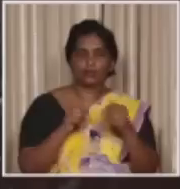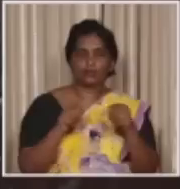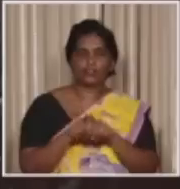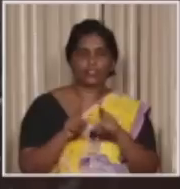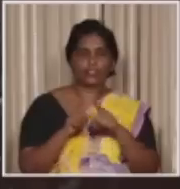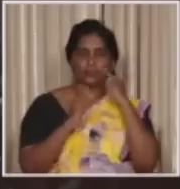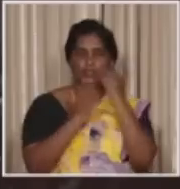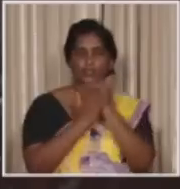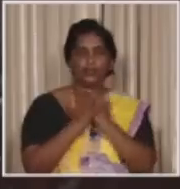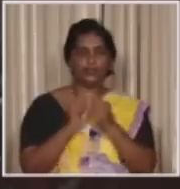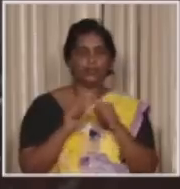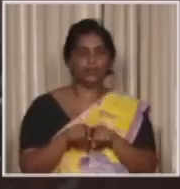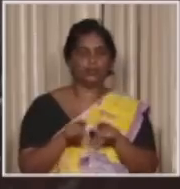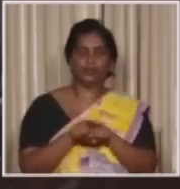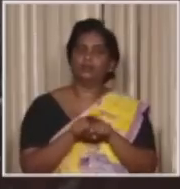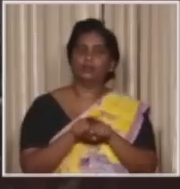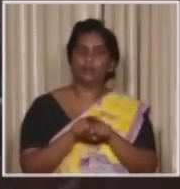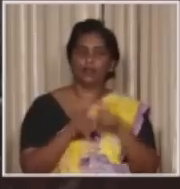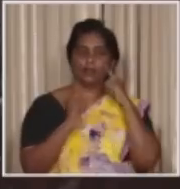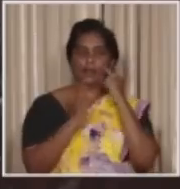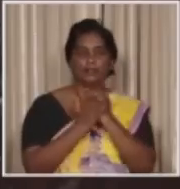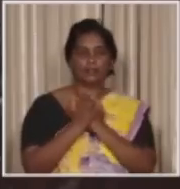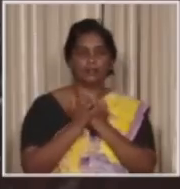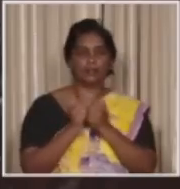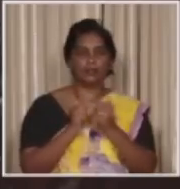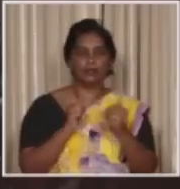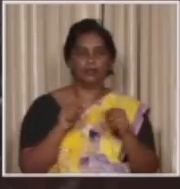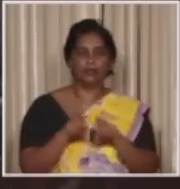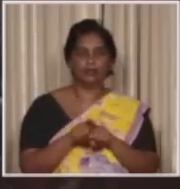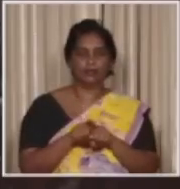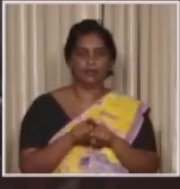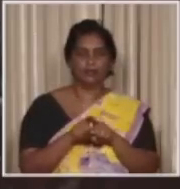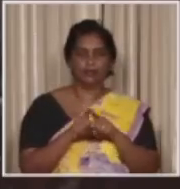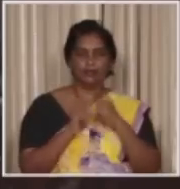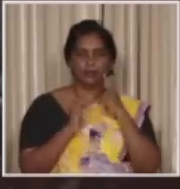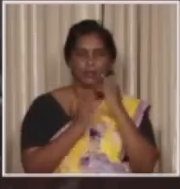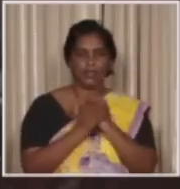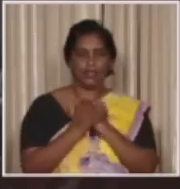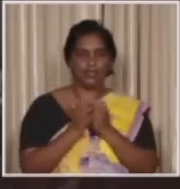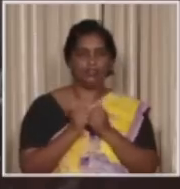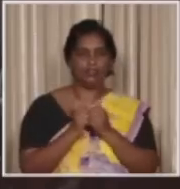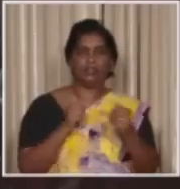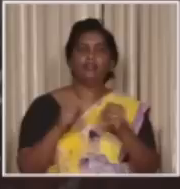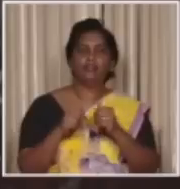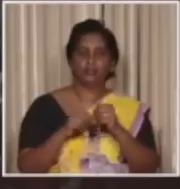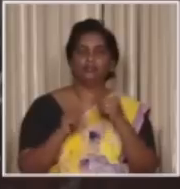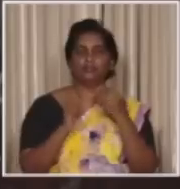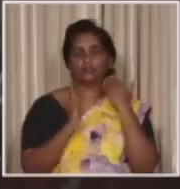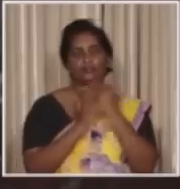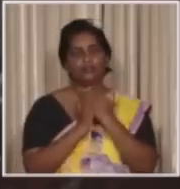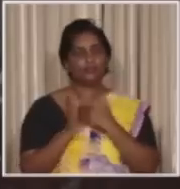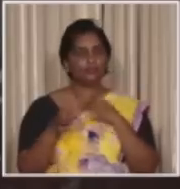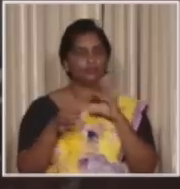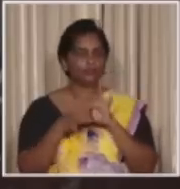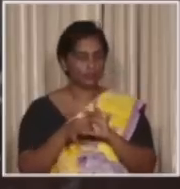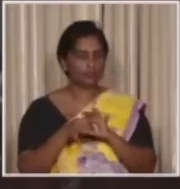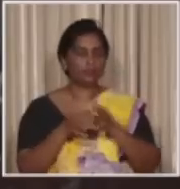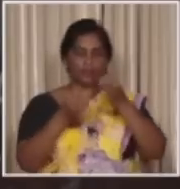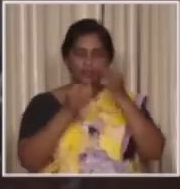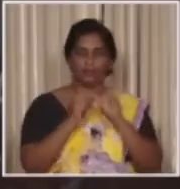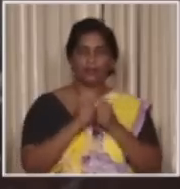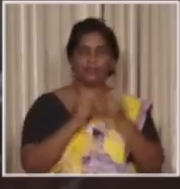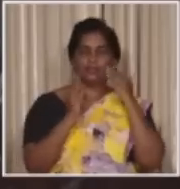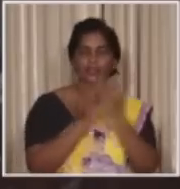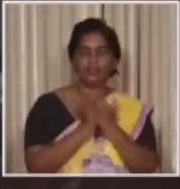ජනාධිපතිතුමා උනන්දු වුණා. හැබැයි එහෙම කරද්දි එතුමාගේ ලේකම්තුමාගේ මං ආරාධනා කරනවා මේක සම්බන්ධව විධිමත්ව බලන්න